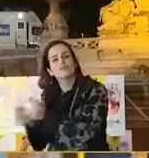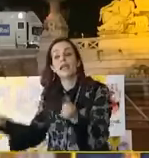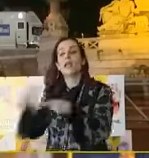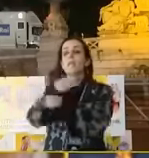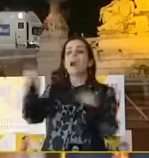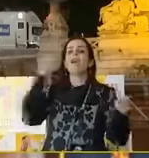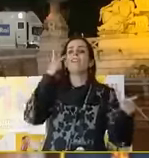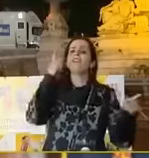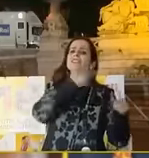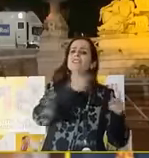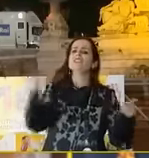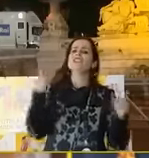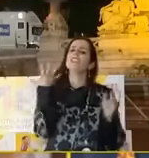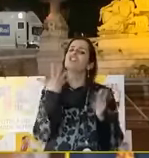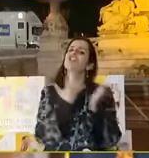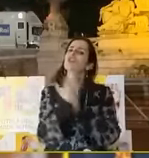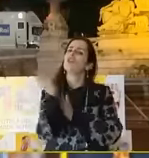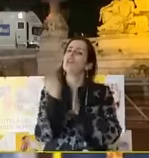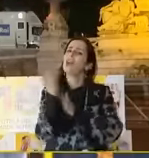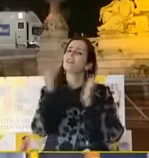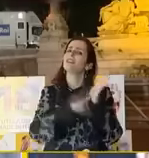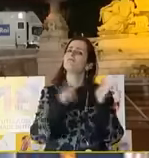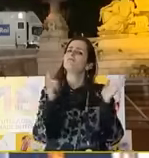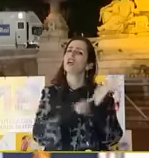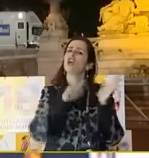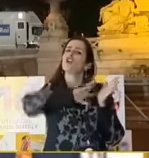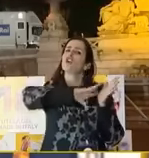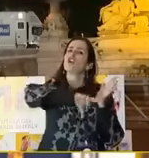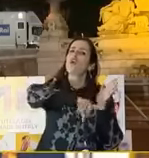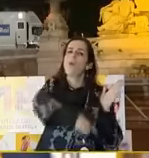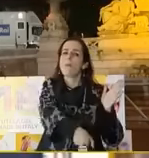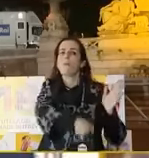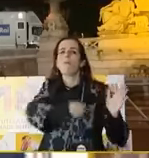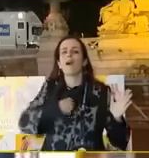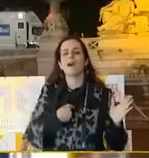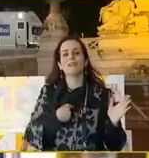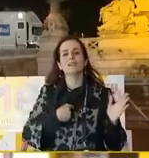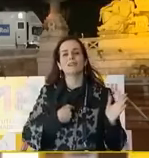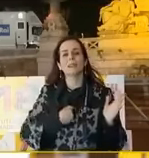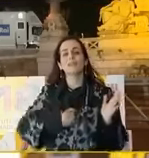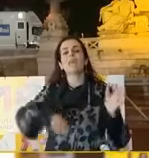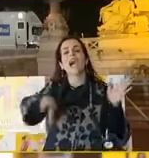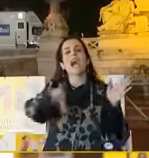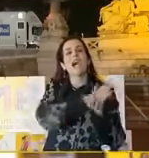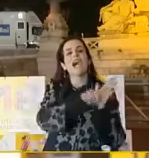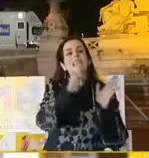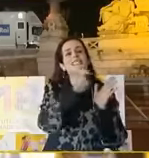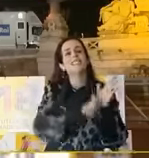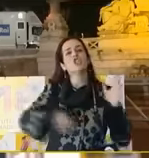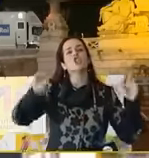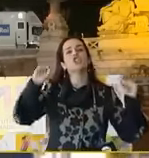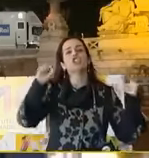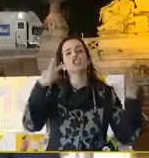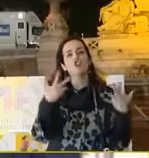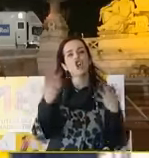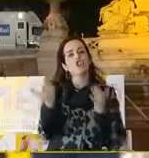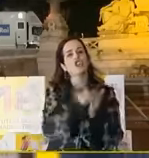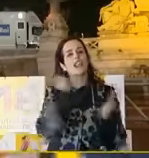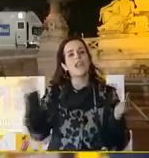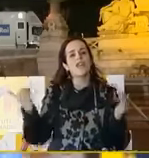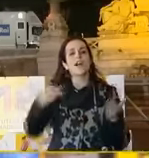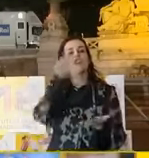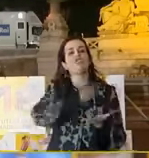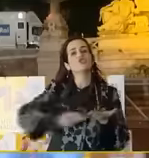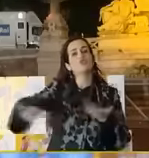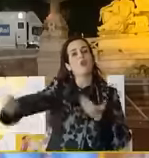ci hanno fregato un sacco dei diritti e non ha detto niente nessuno? Ci hanno levato l'articolo 18, ci hanno levato la scuola, ci hanno levato la